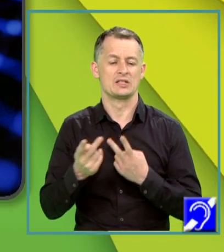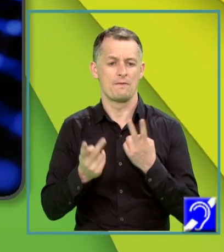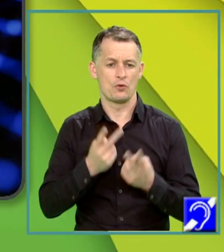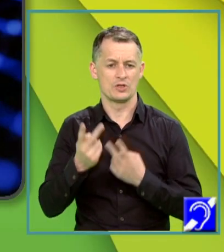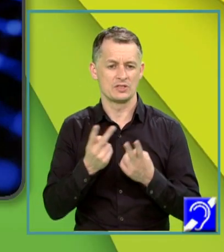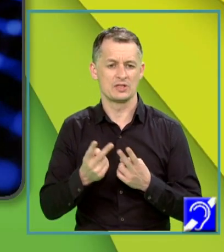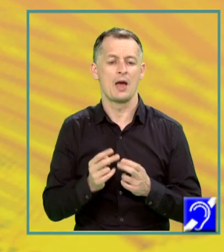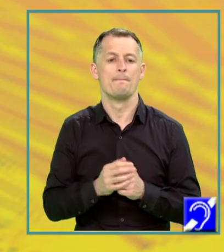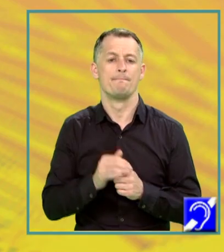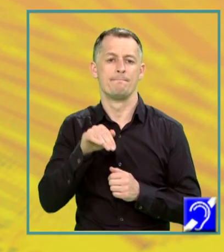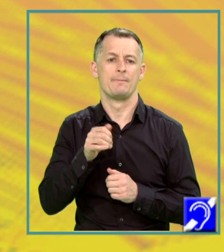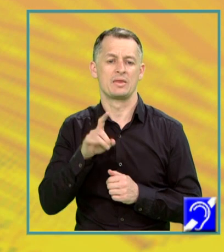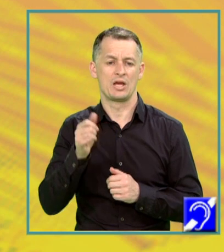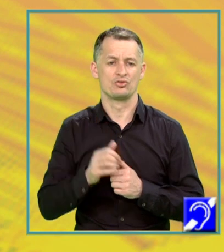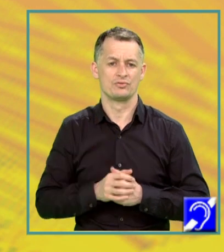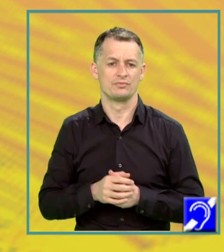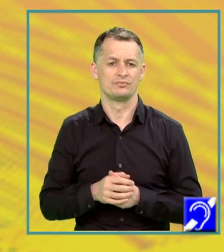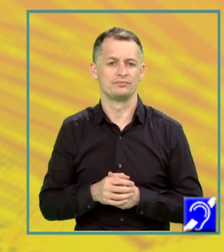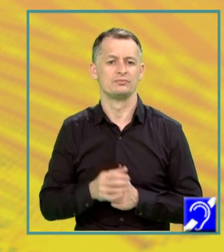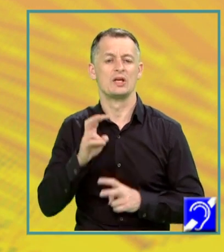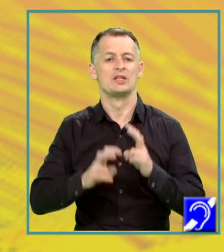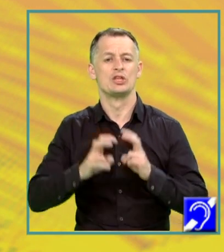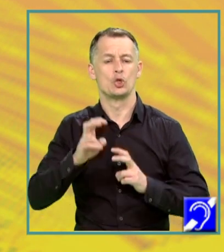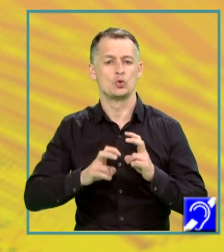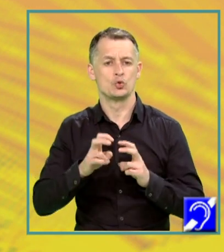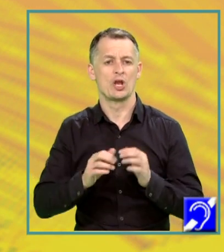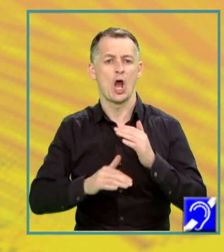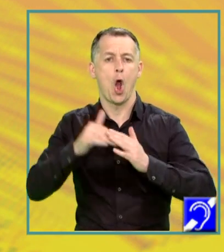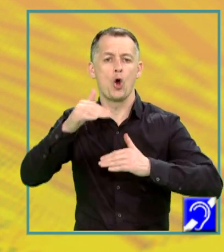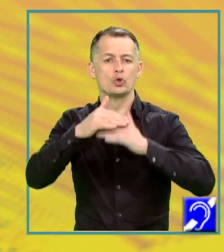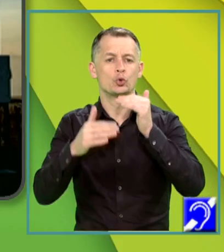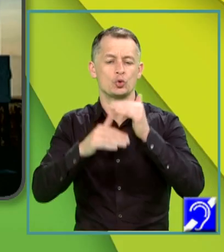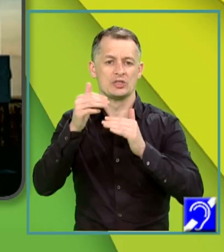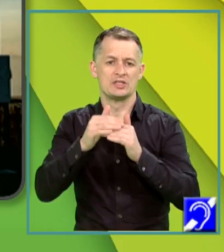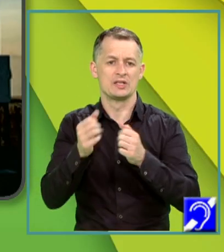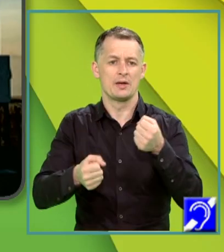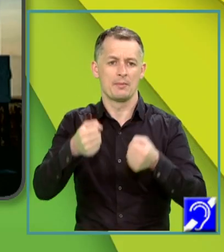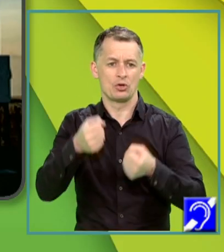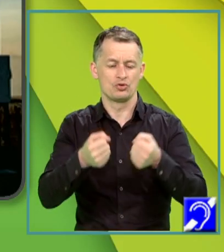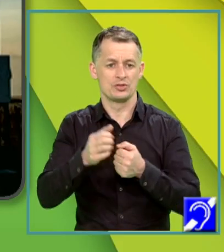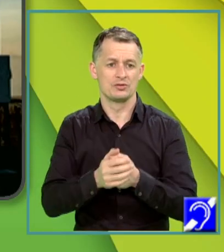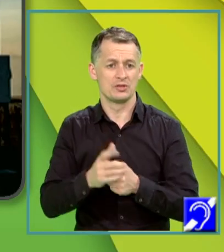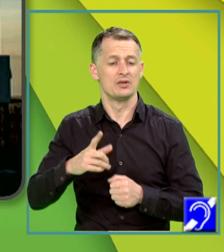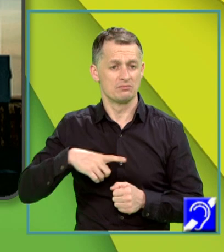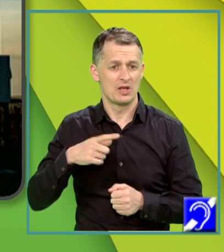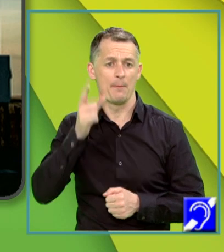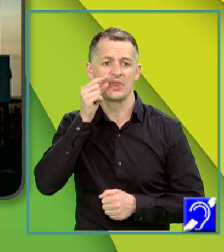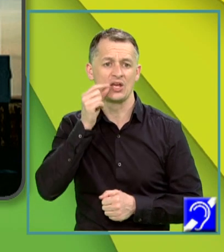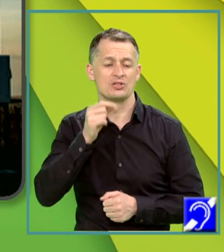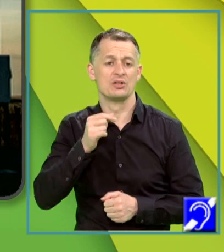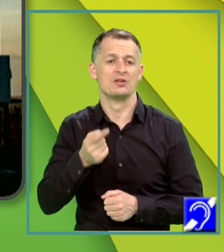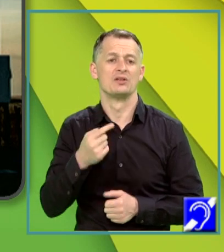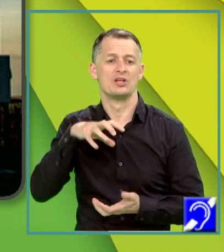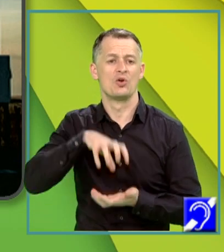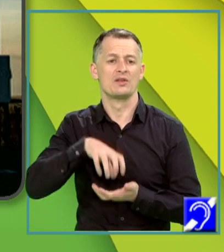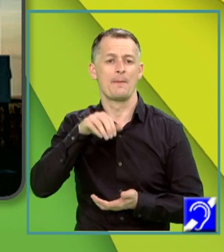industria construcțiilor de mașini la nivelul țării noastre sunt active fabricile de automobile de la Pitești Mioveni și